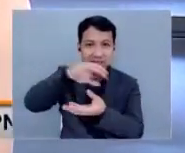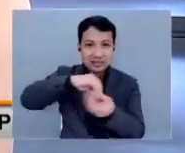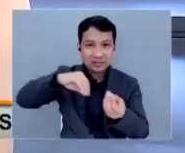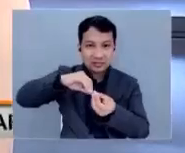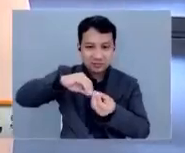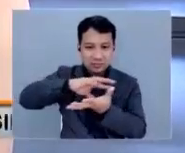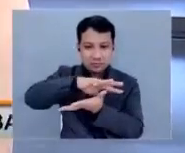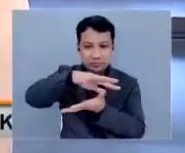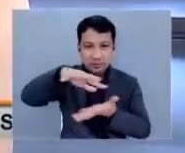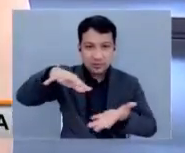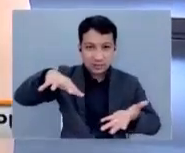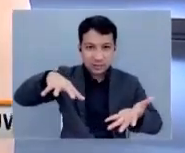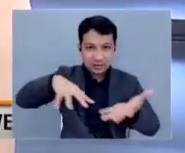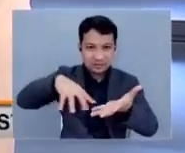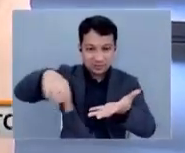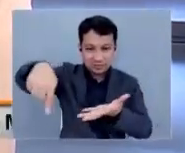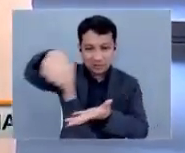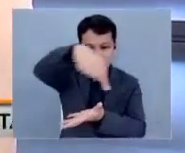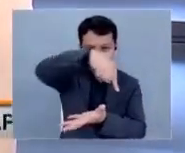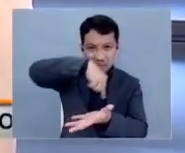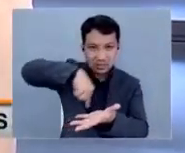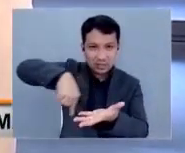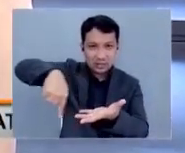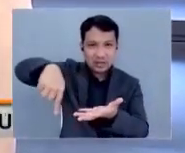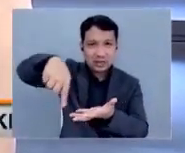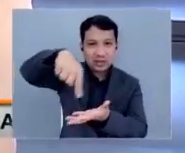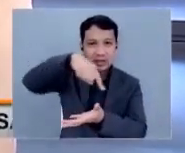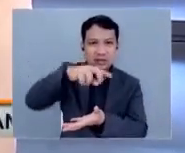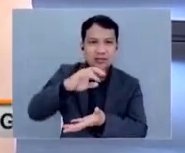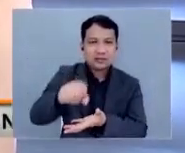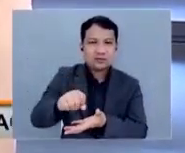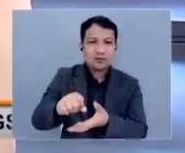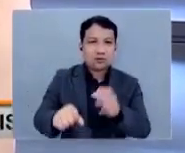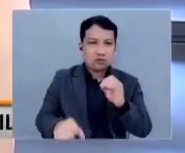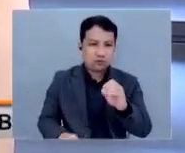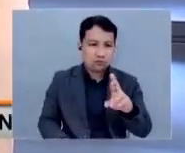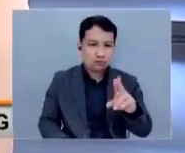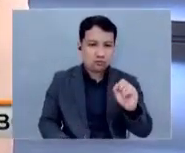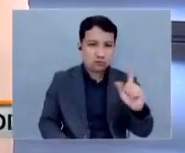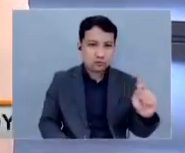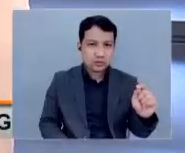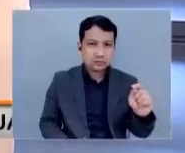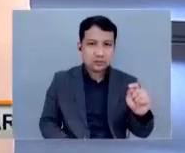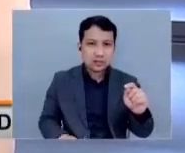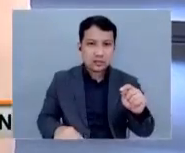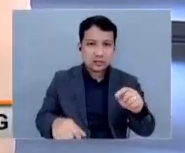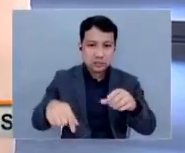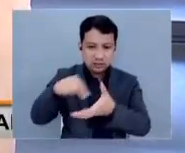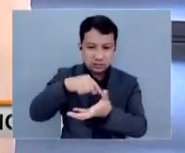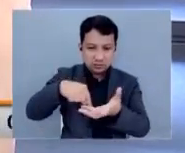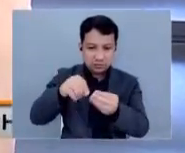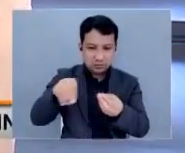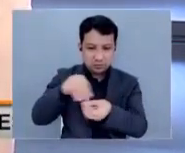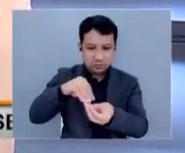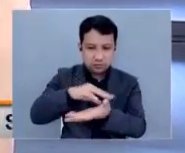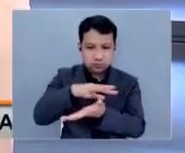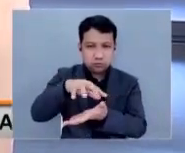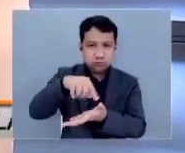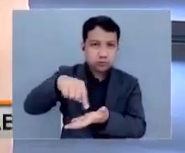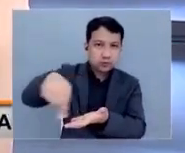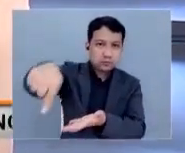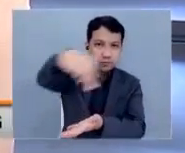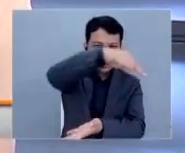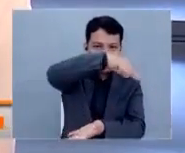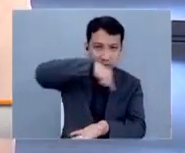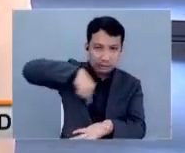iyong iniikutan ng Neptune. Iyong isa naman ay sa Oort Cloud. Lagpas pa po ito sa orbit ng Pluto.